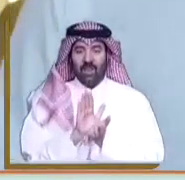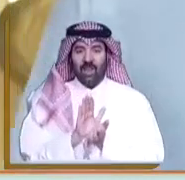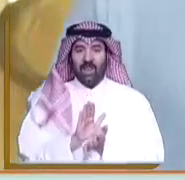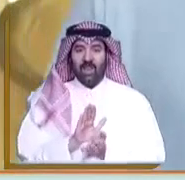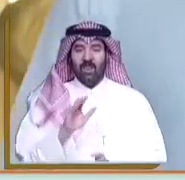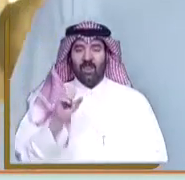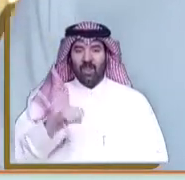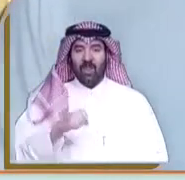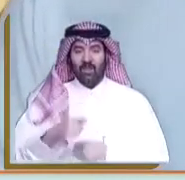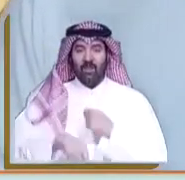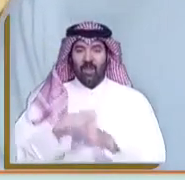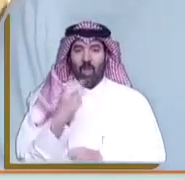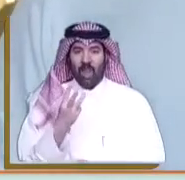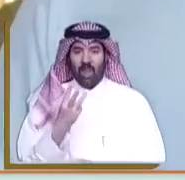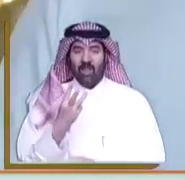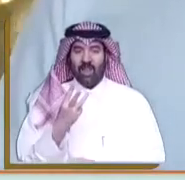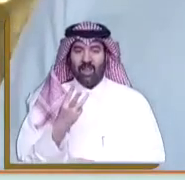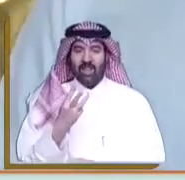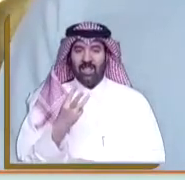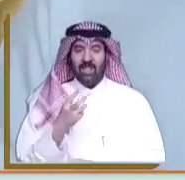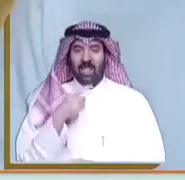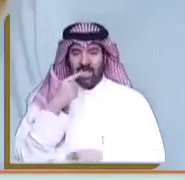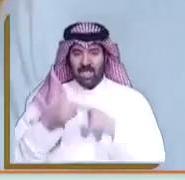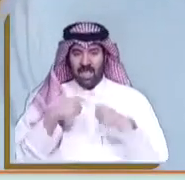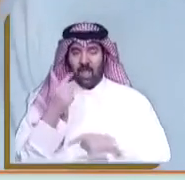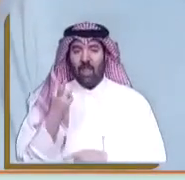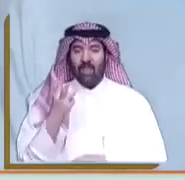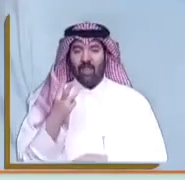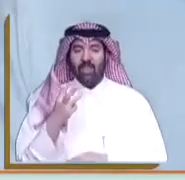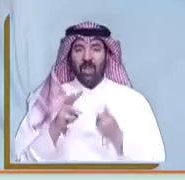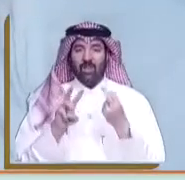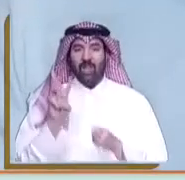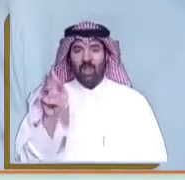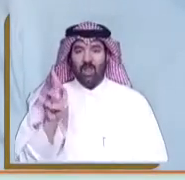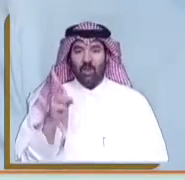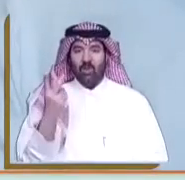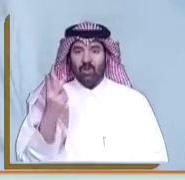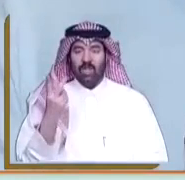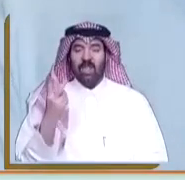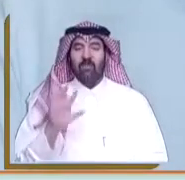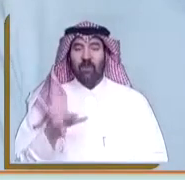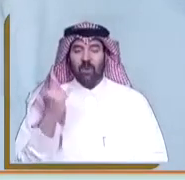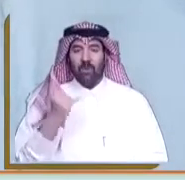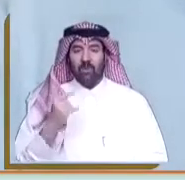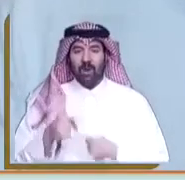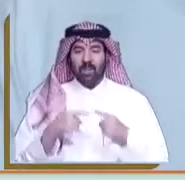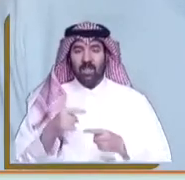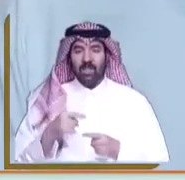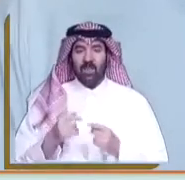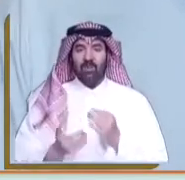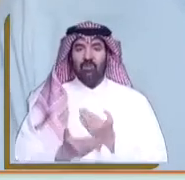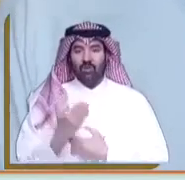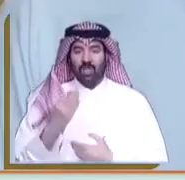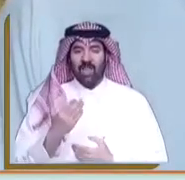في الدورة الثالثة في نسختها الثالثة في 2023. يبدو لي استحدثت